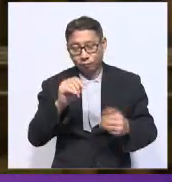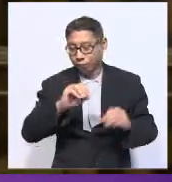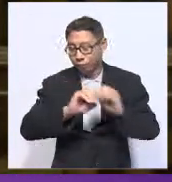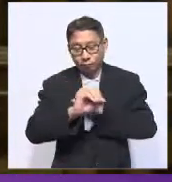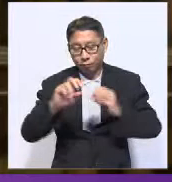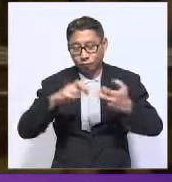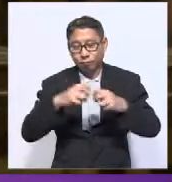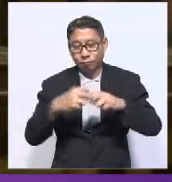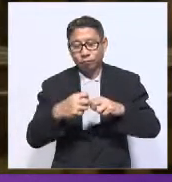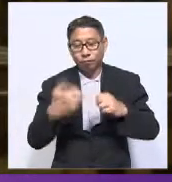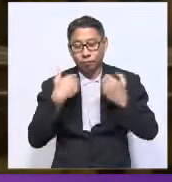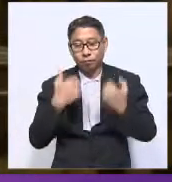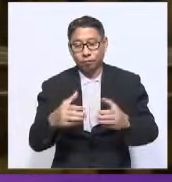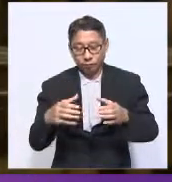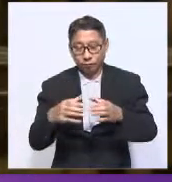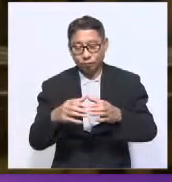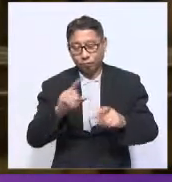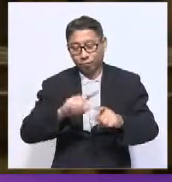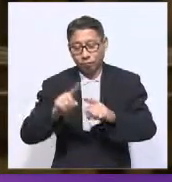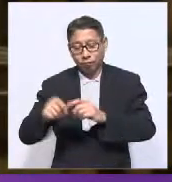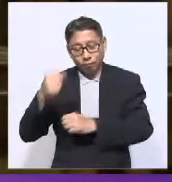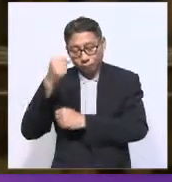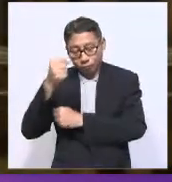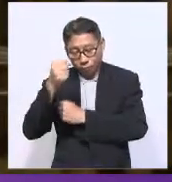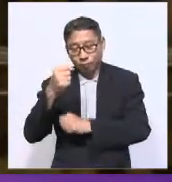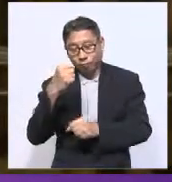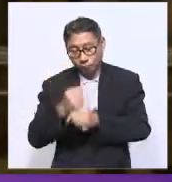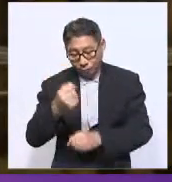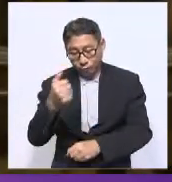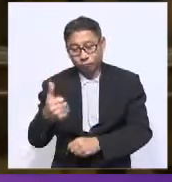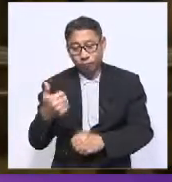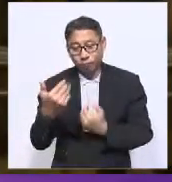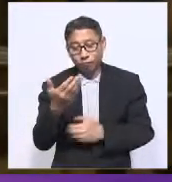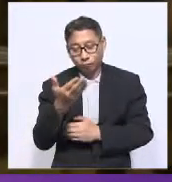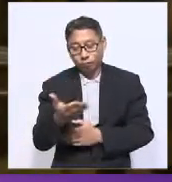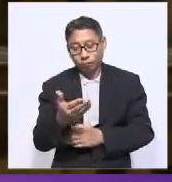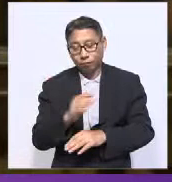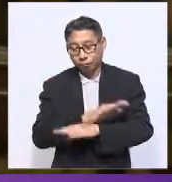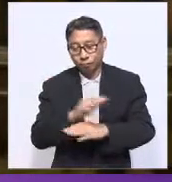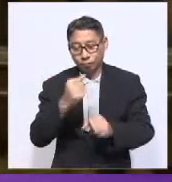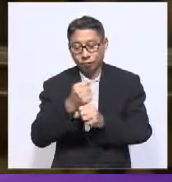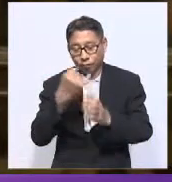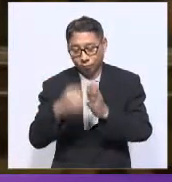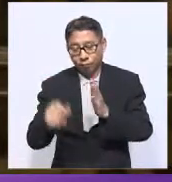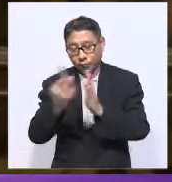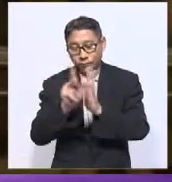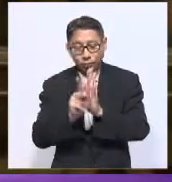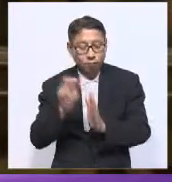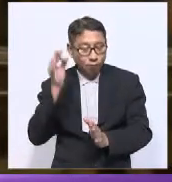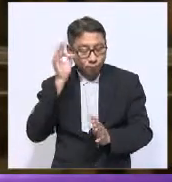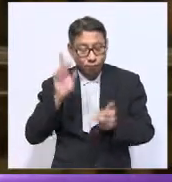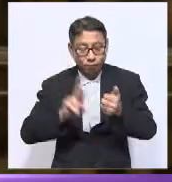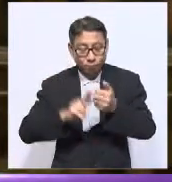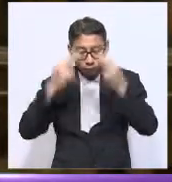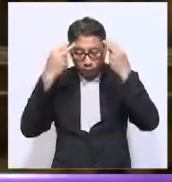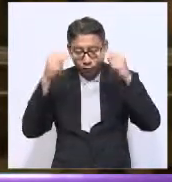ามีปัญหาส่วนที่กลุ่มดังกล่าวจะเคลื่อนไหวต่อก็สามารถทำได้ค่ะแต่ขอว่าอย่าละเมิดกฎหมายไปฟังเสียงพล